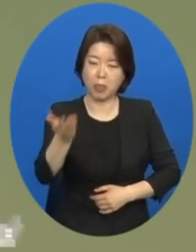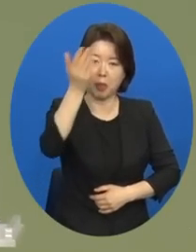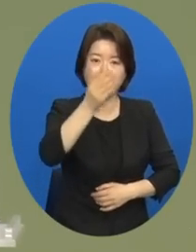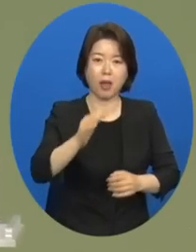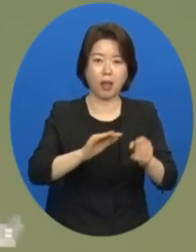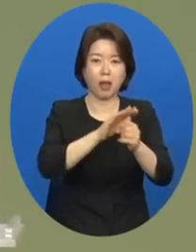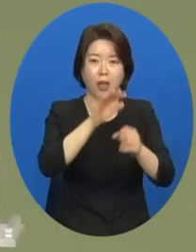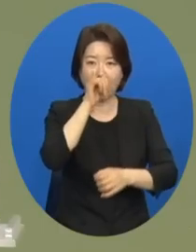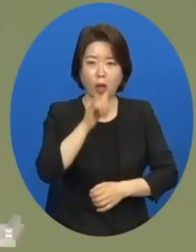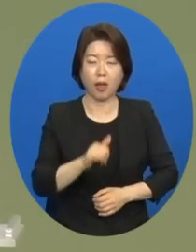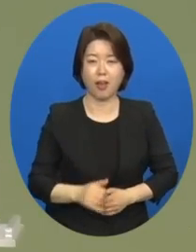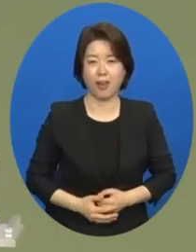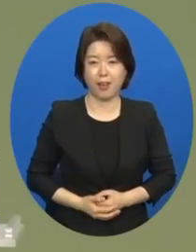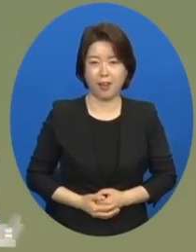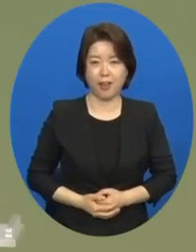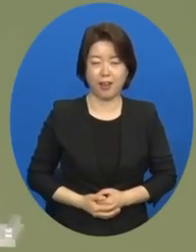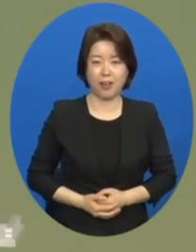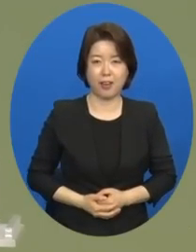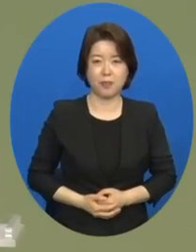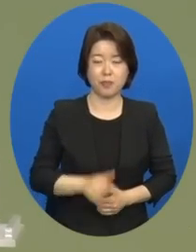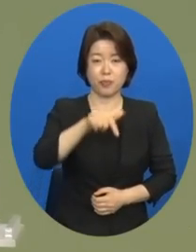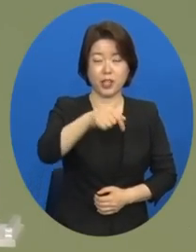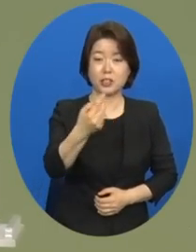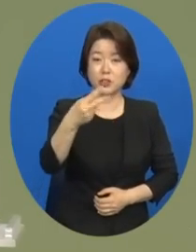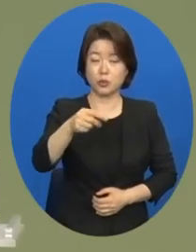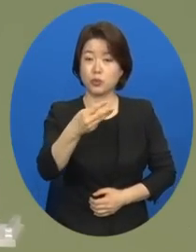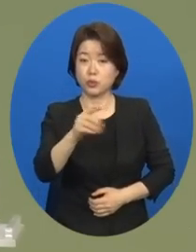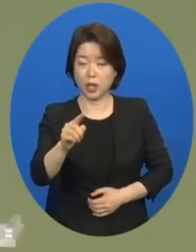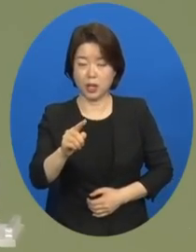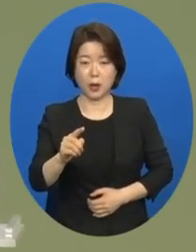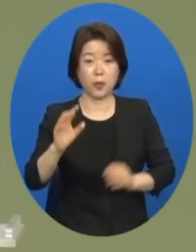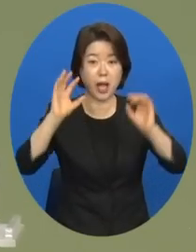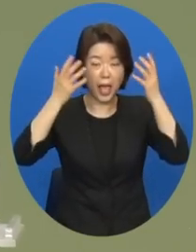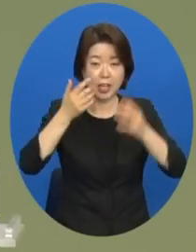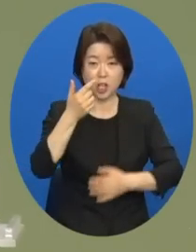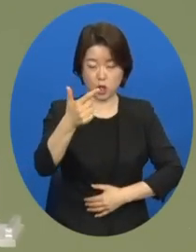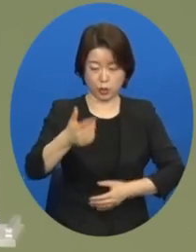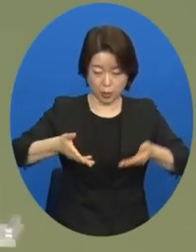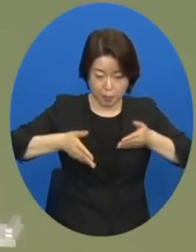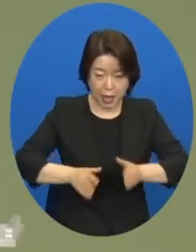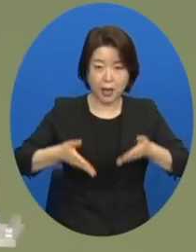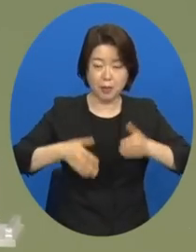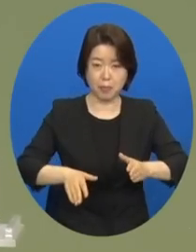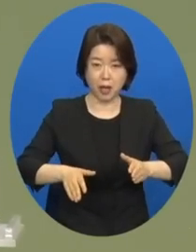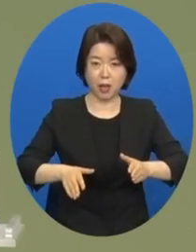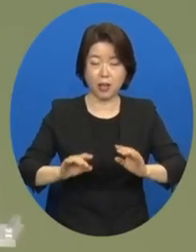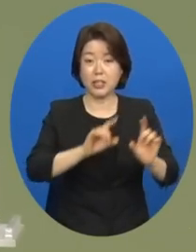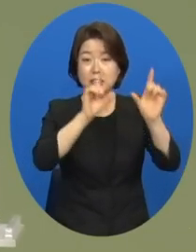사실 그 돌아가 6명이나 나와서 키웠으니까 살아보다 얼마나 훨씬 수고했습니까